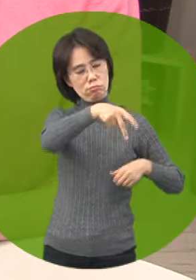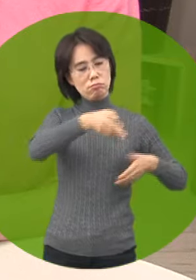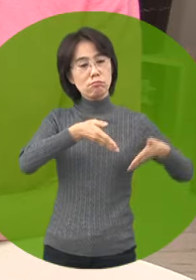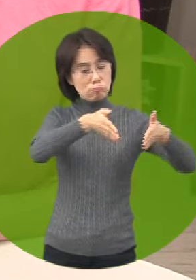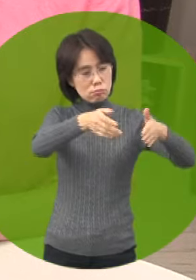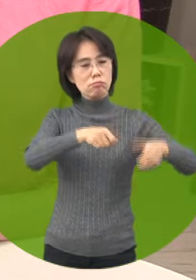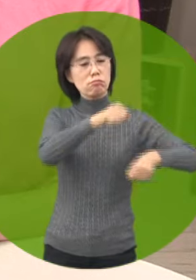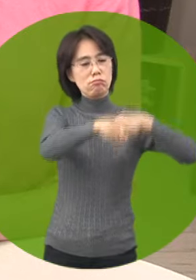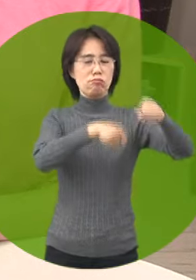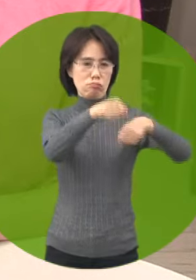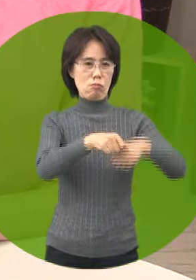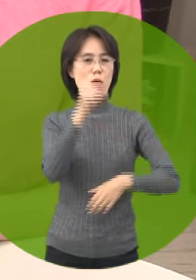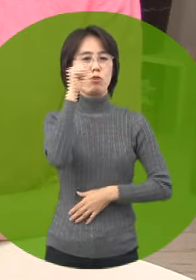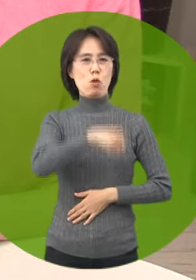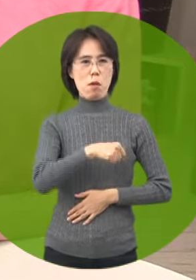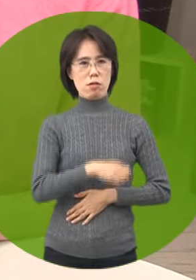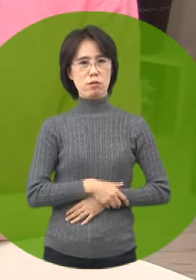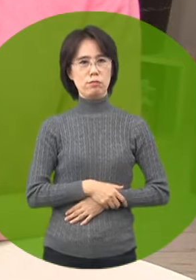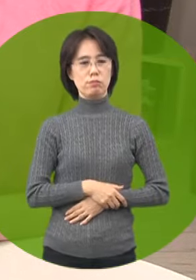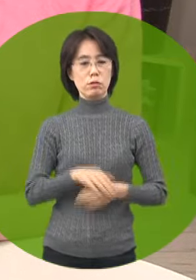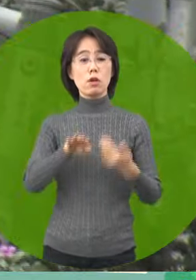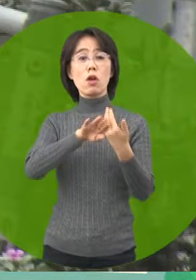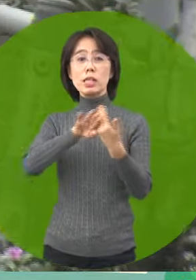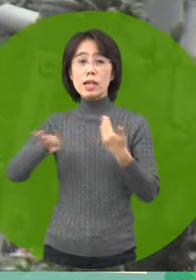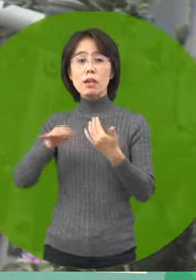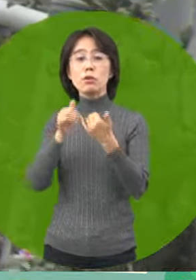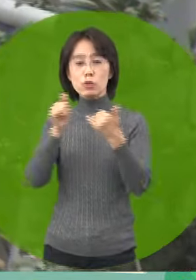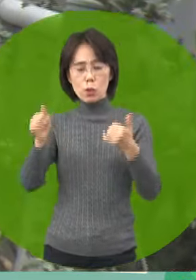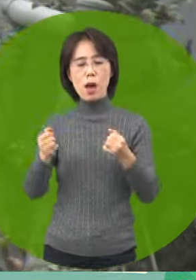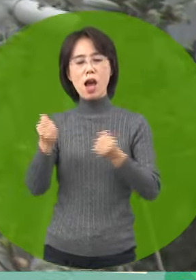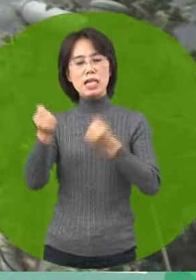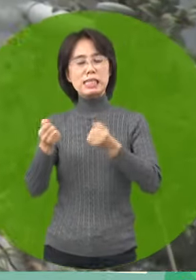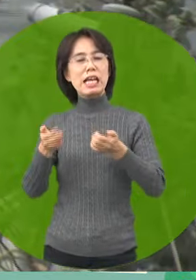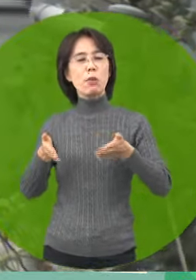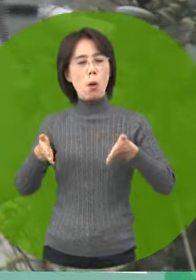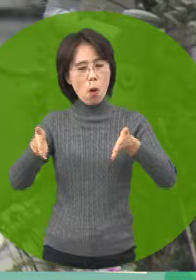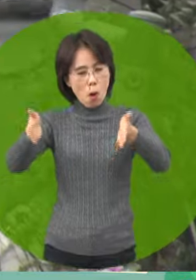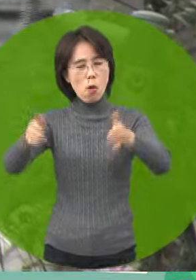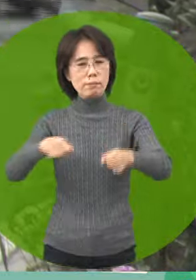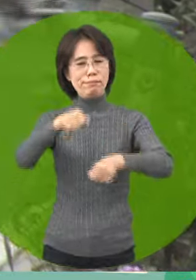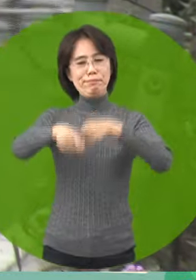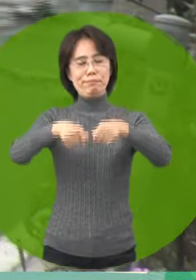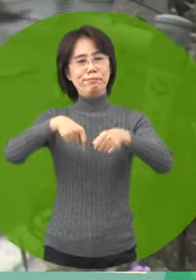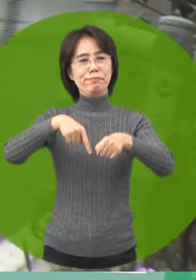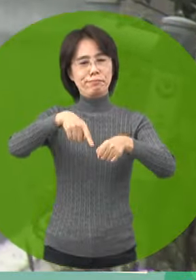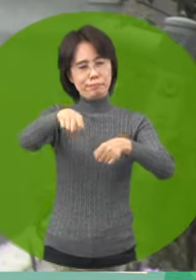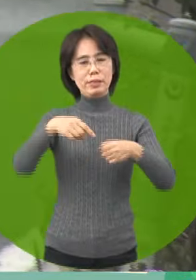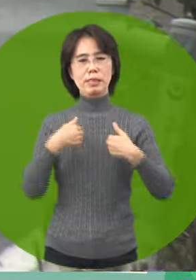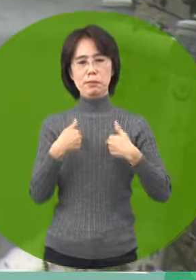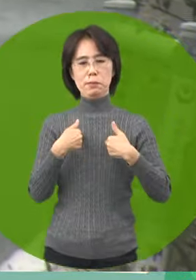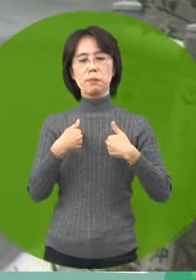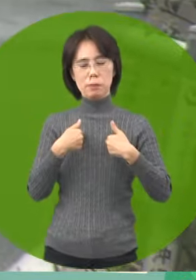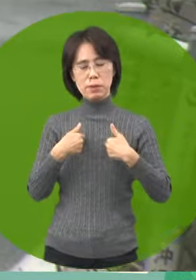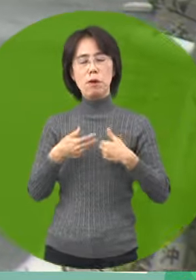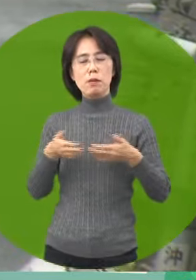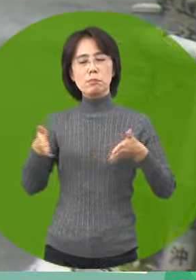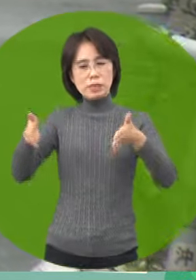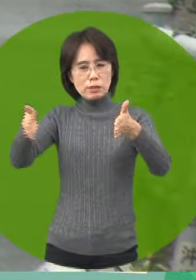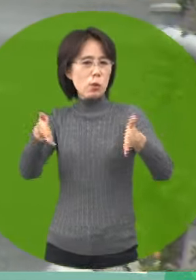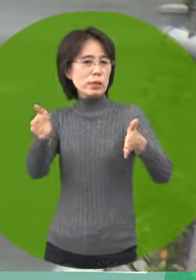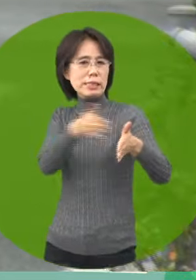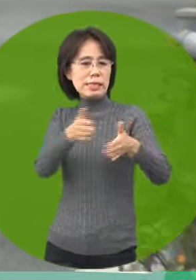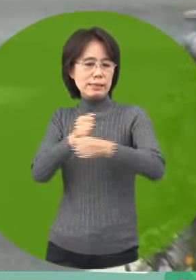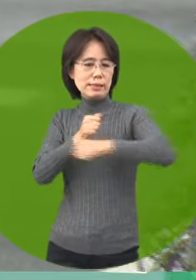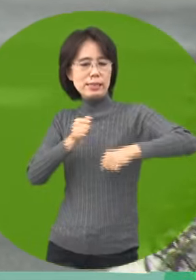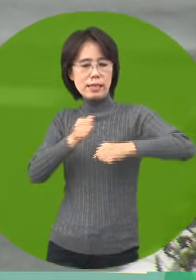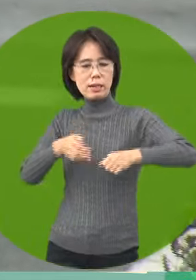それ以外の方は車道を通行することになりますが、その際には車道の左側を通行し、交通ルールを守って事